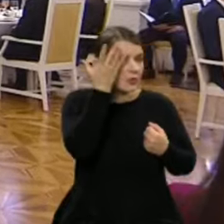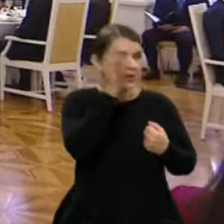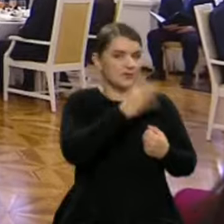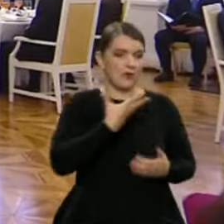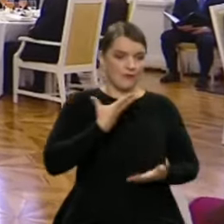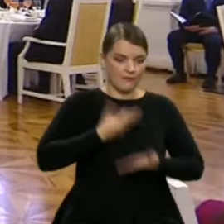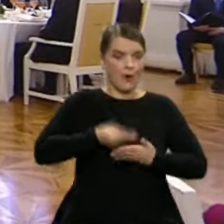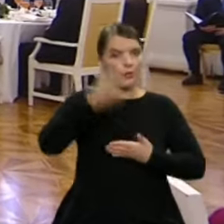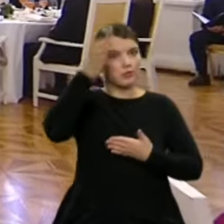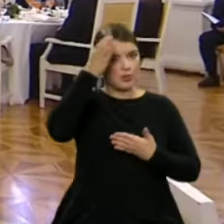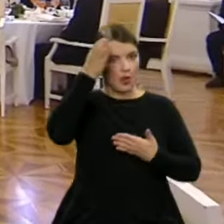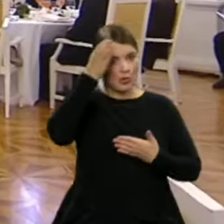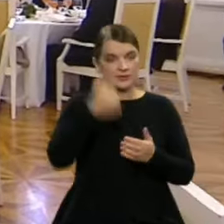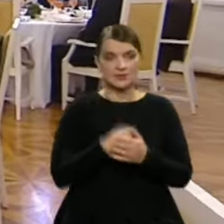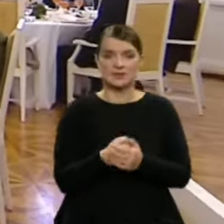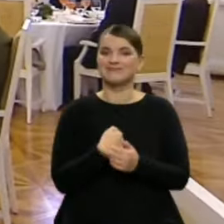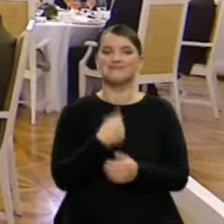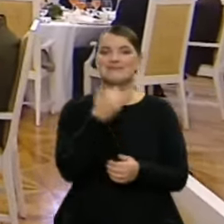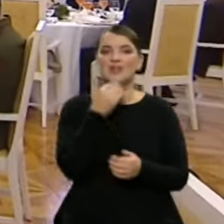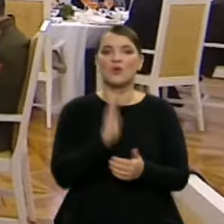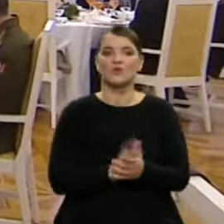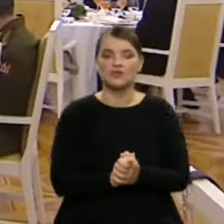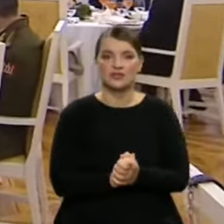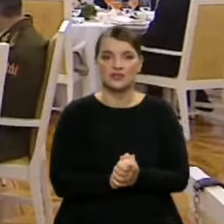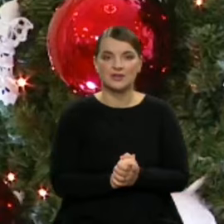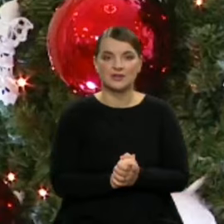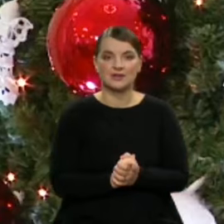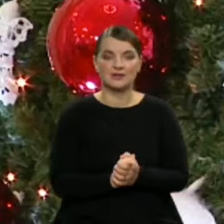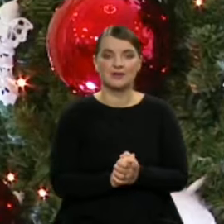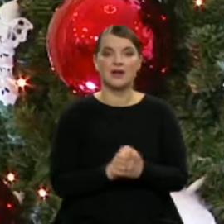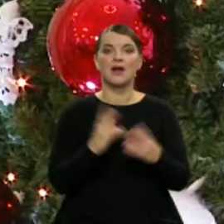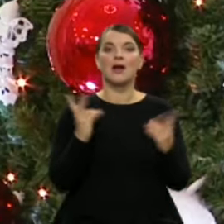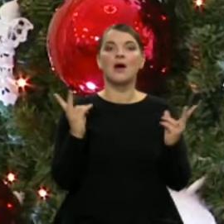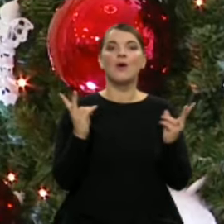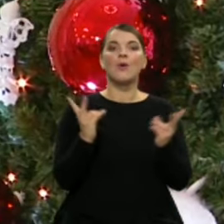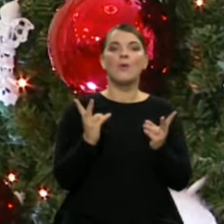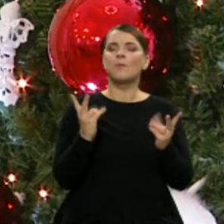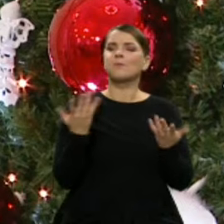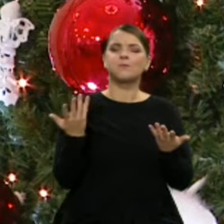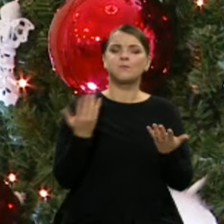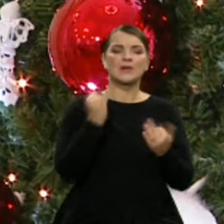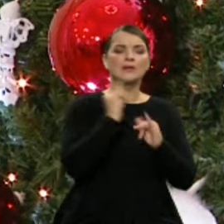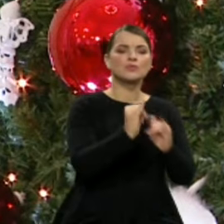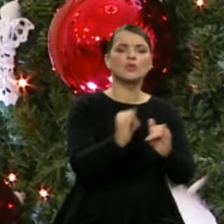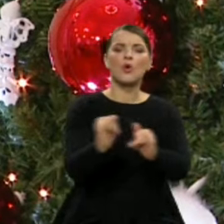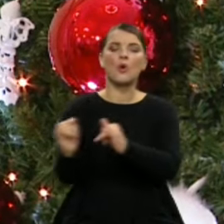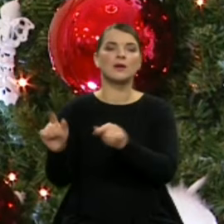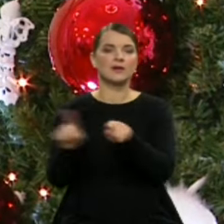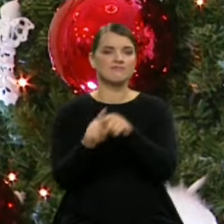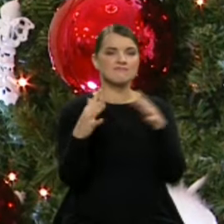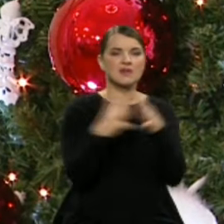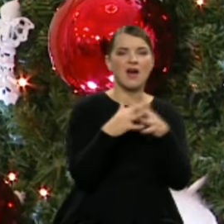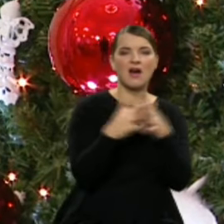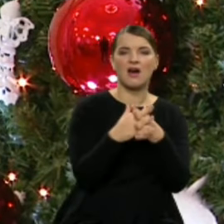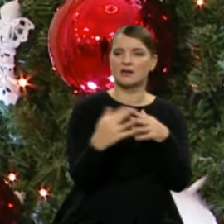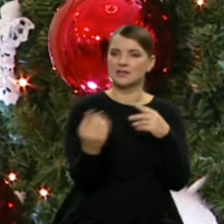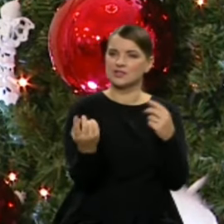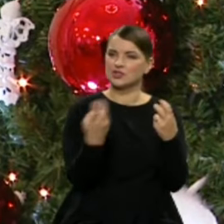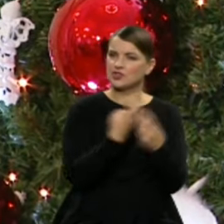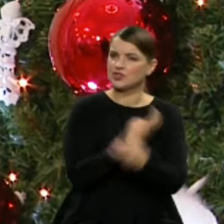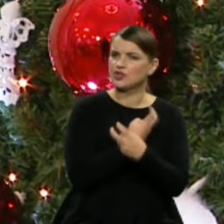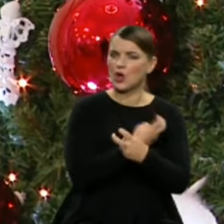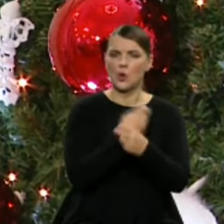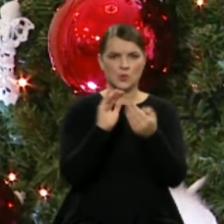protu. To nepakanka. Mes blogį matome per padarinius, karo žiaurumai,